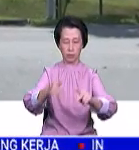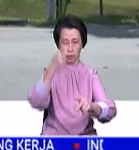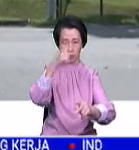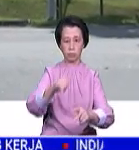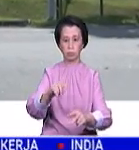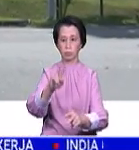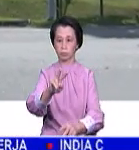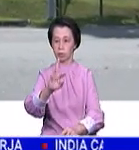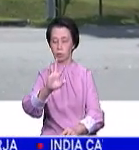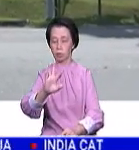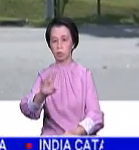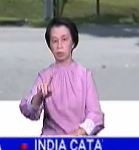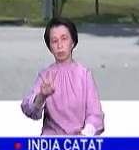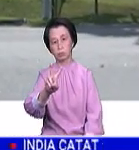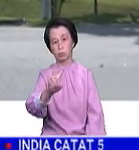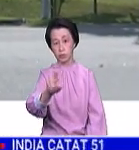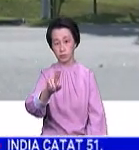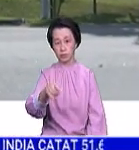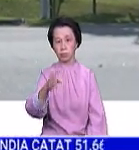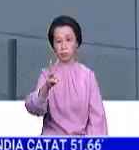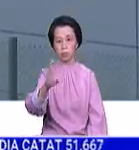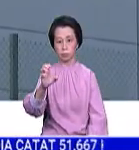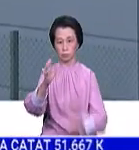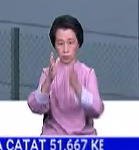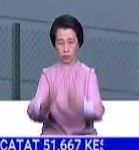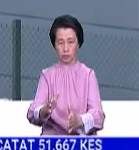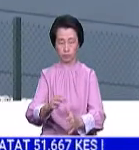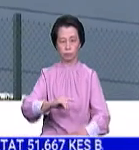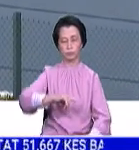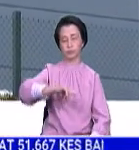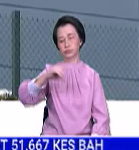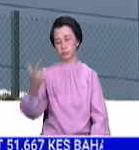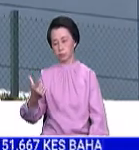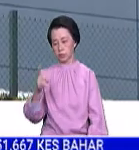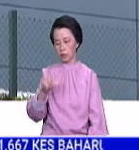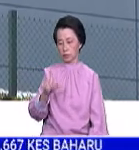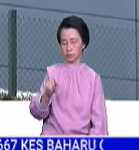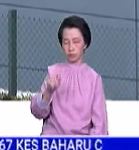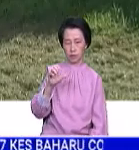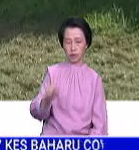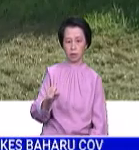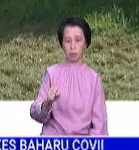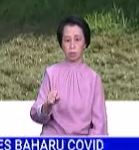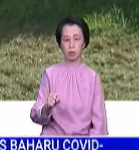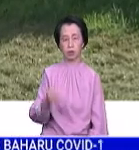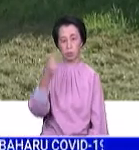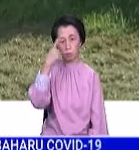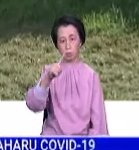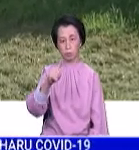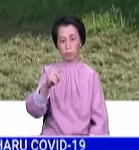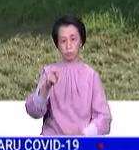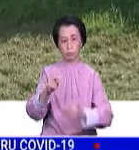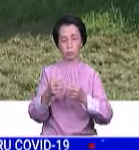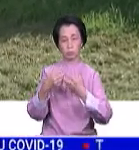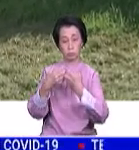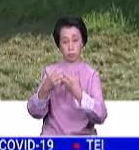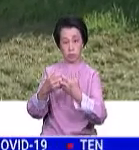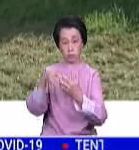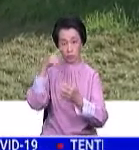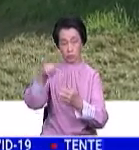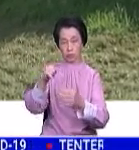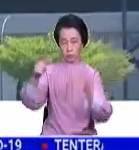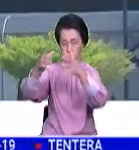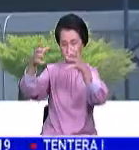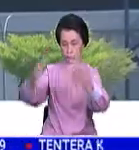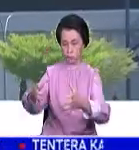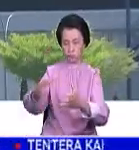kepada 2,600 orang. Satu lagi pelaburan oleh LTS Logistik Sendirian Berhad untuk membina gudang bagi depo kontena